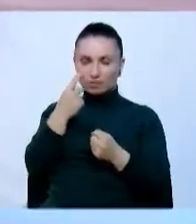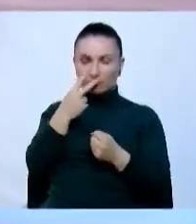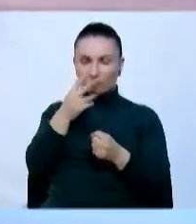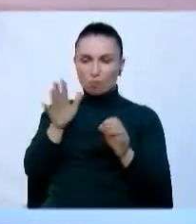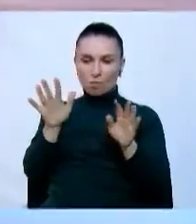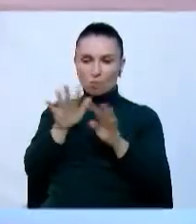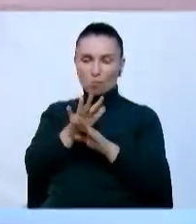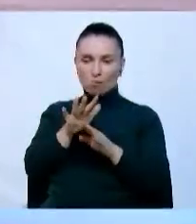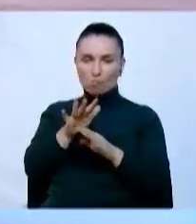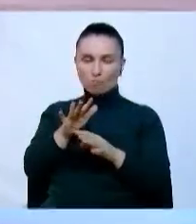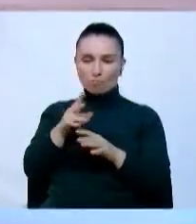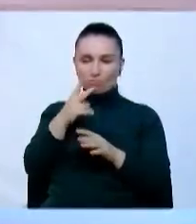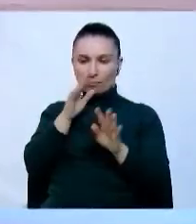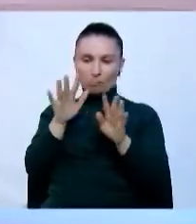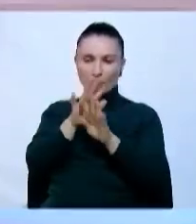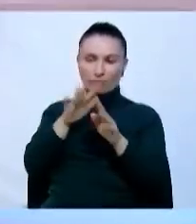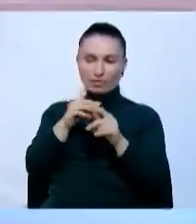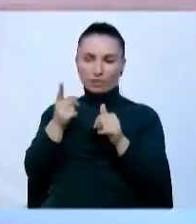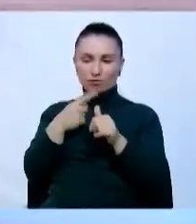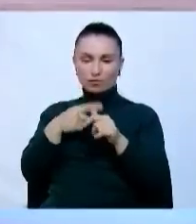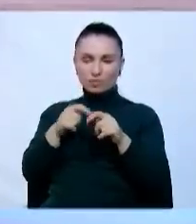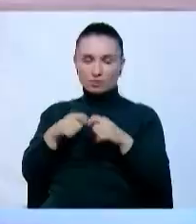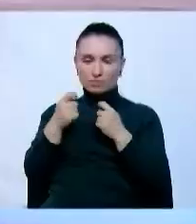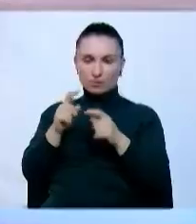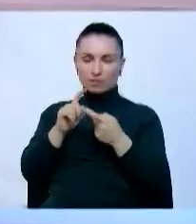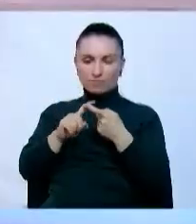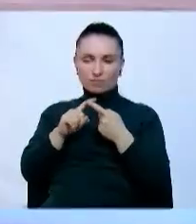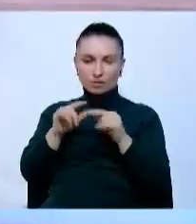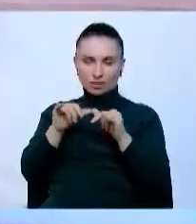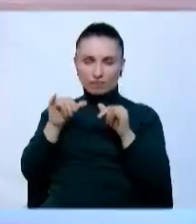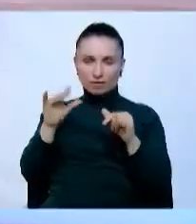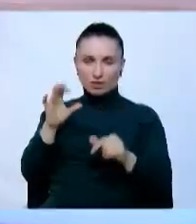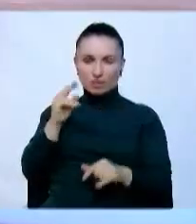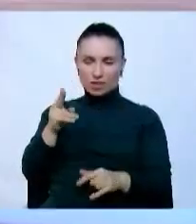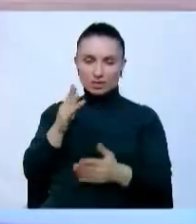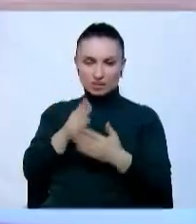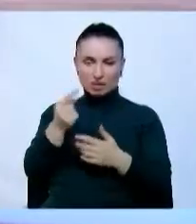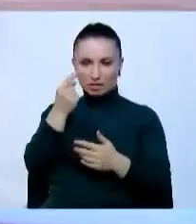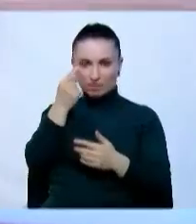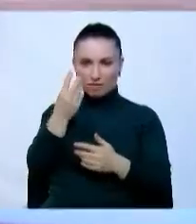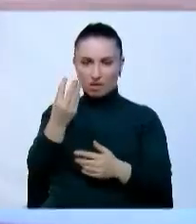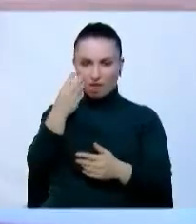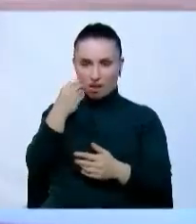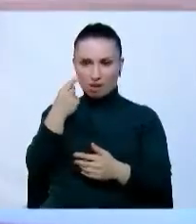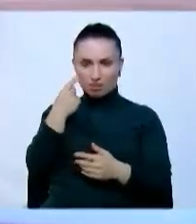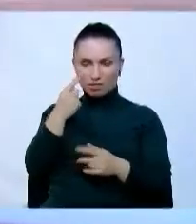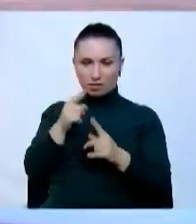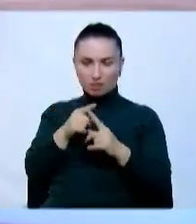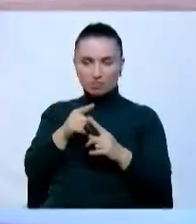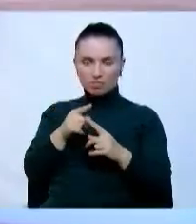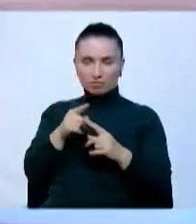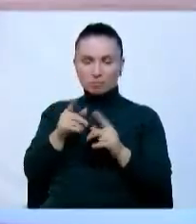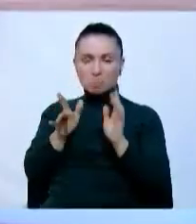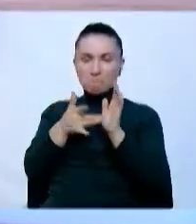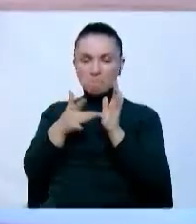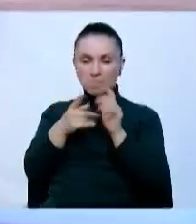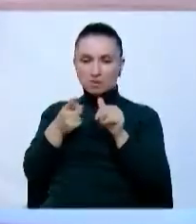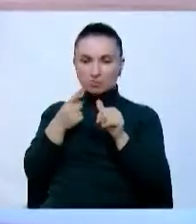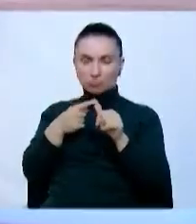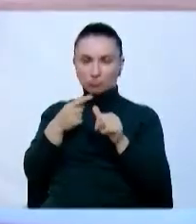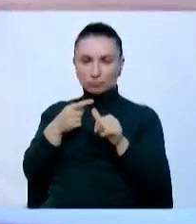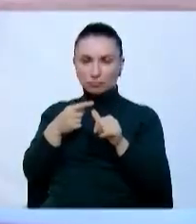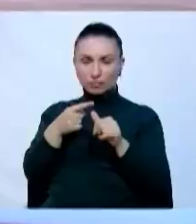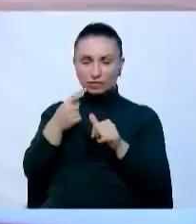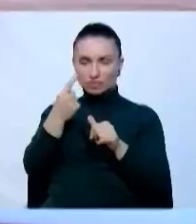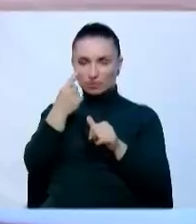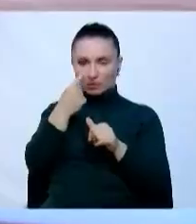პერფორაციას, ანუ მთლიანობის დარღვევას, რაც თავისთავად ინფექციის განვითარების რისკს ქმნის თვალში, მინისებრ სხეულში, რომელთაც სავსეა